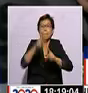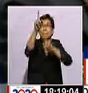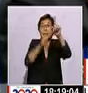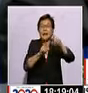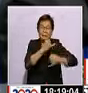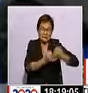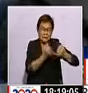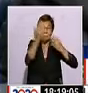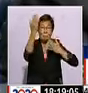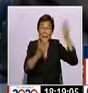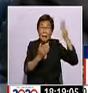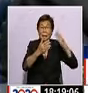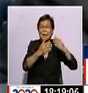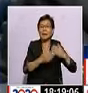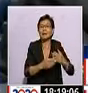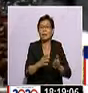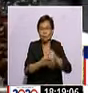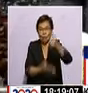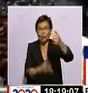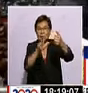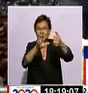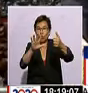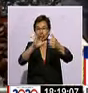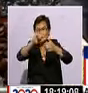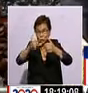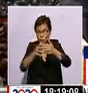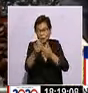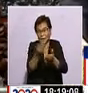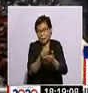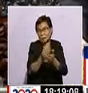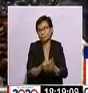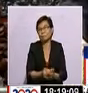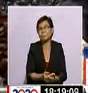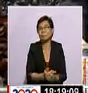Malaysia yang melibatkan peruntukan sebanyak RM35 juta.